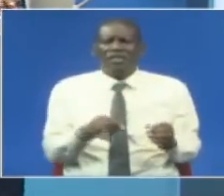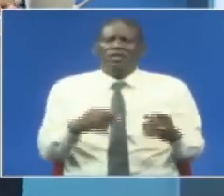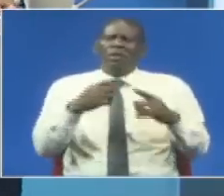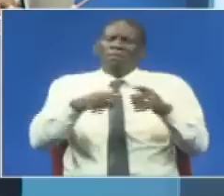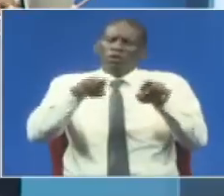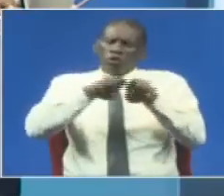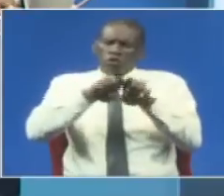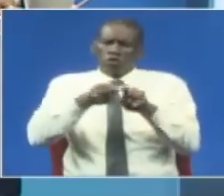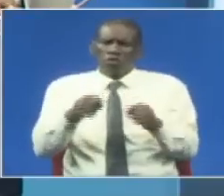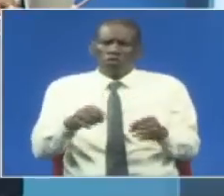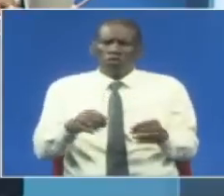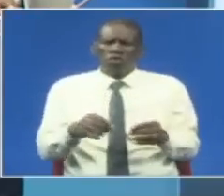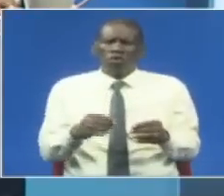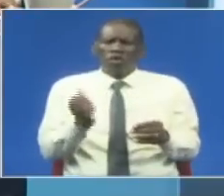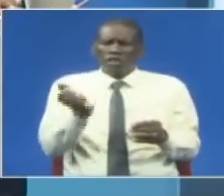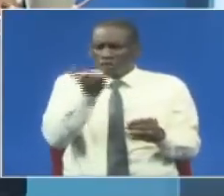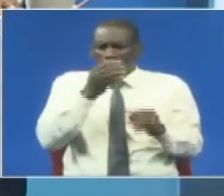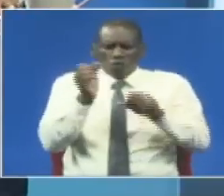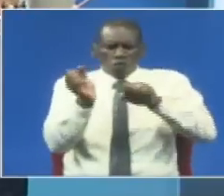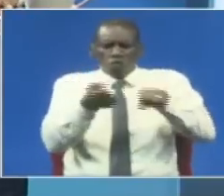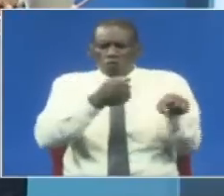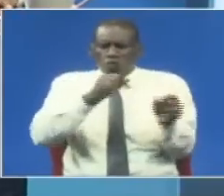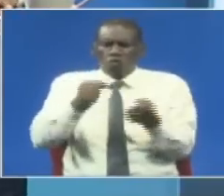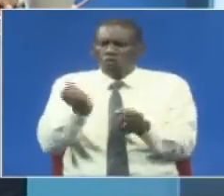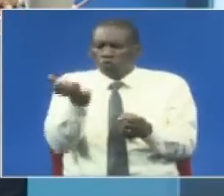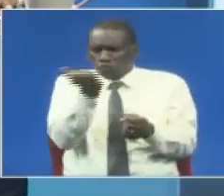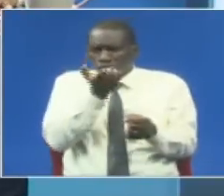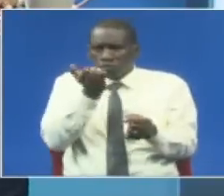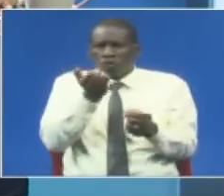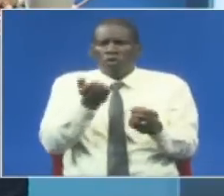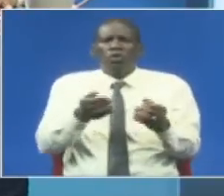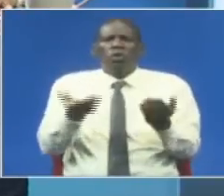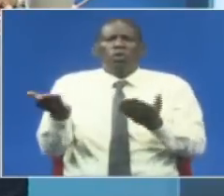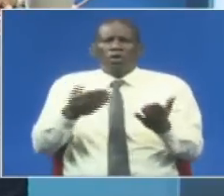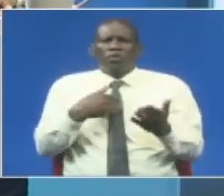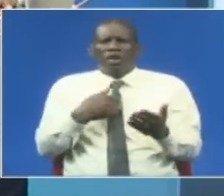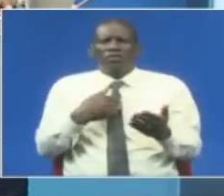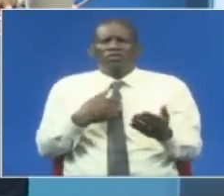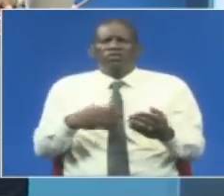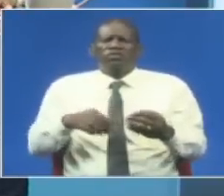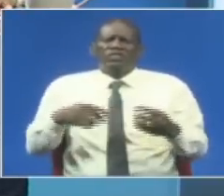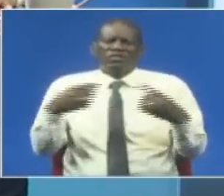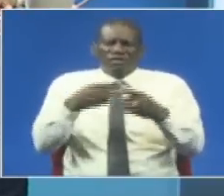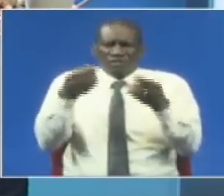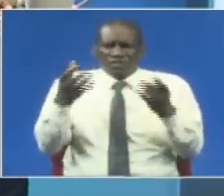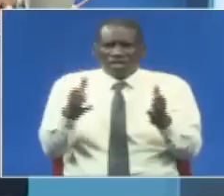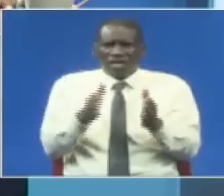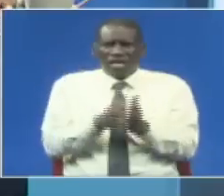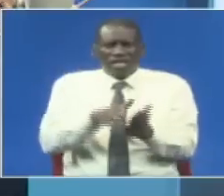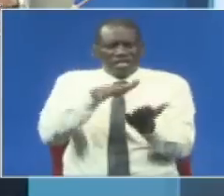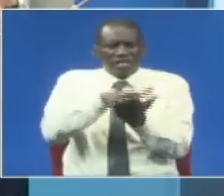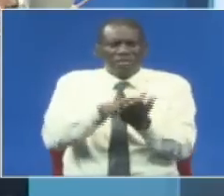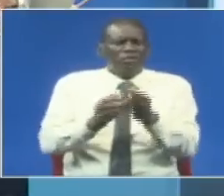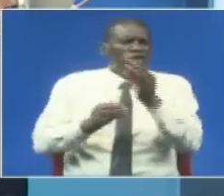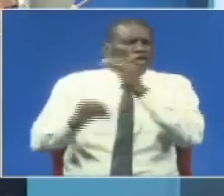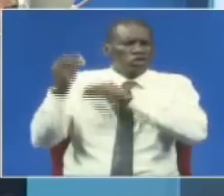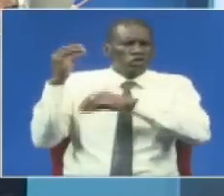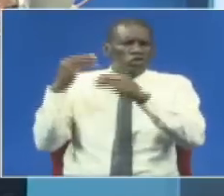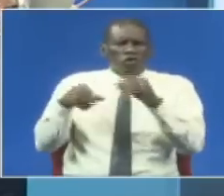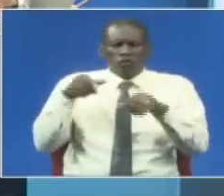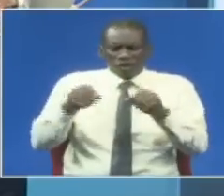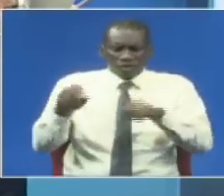kwengineko ni kwamba uwanja wa Uhuru ulio na bustani na makavazi na vile vile minara inawahifadhi na kuhifadhi historia ya